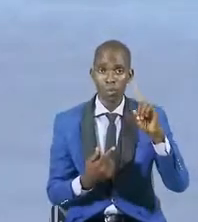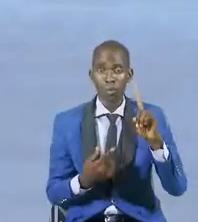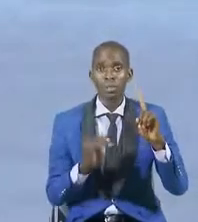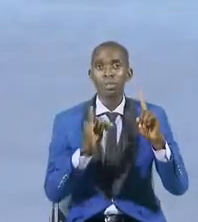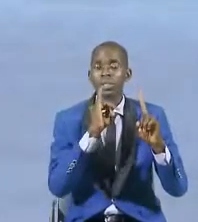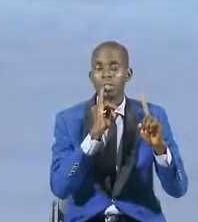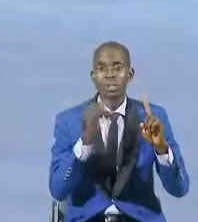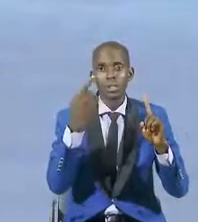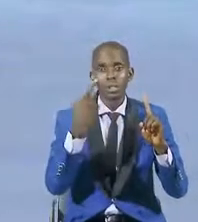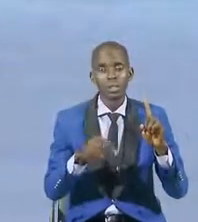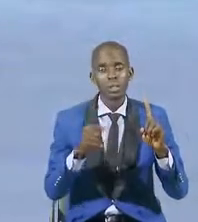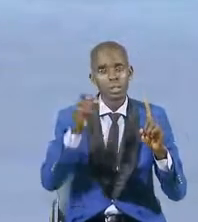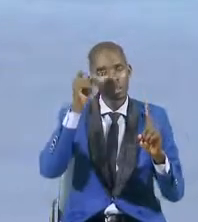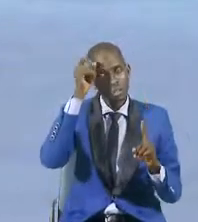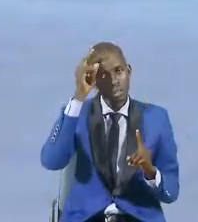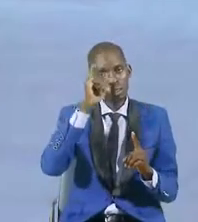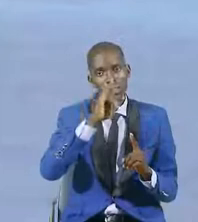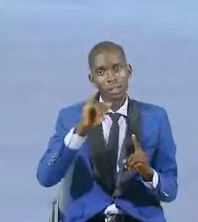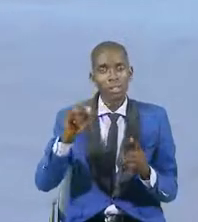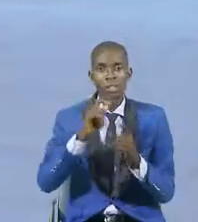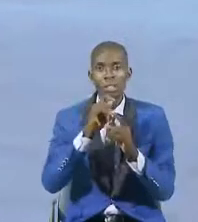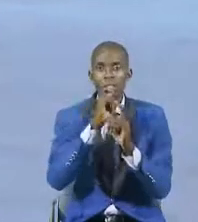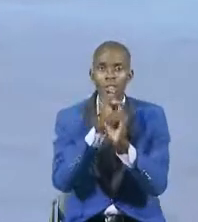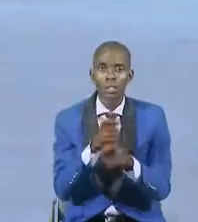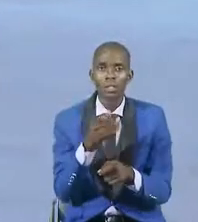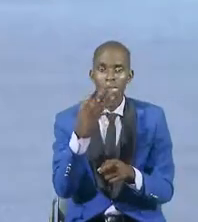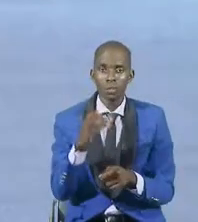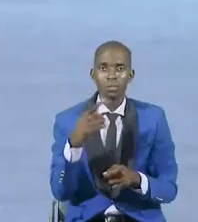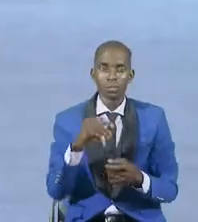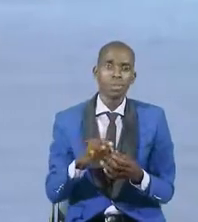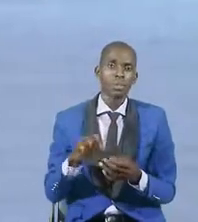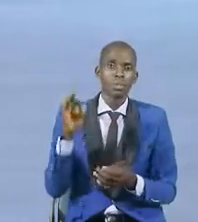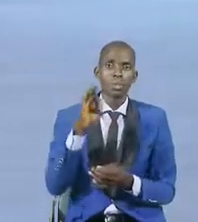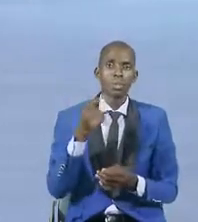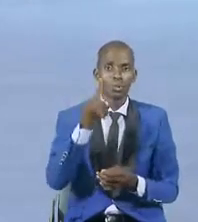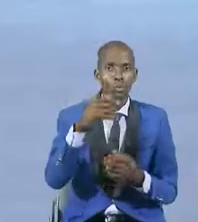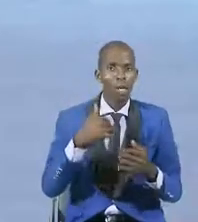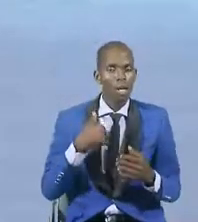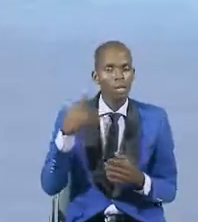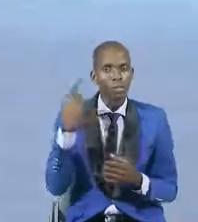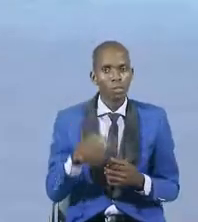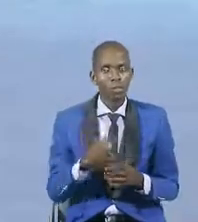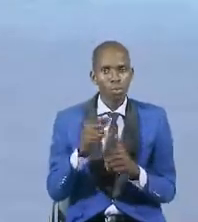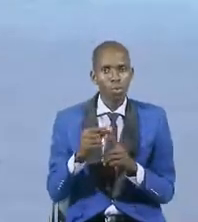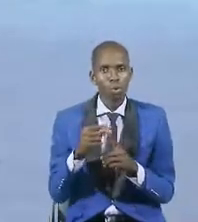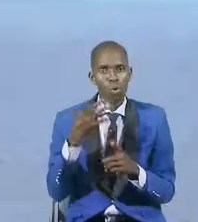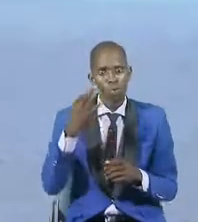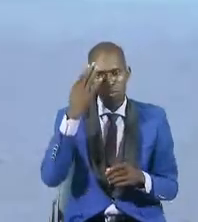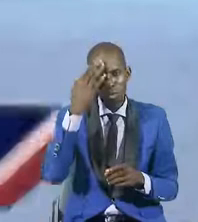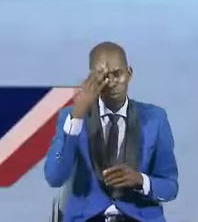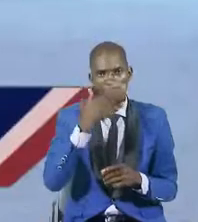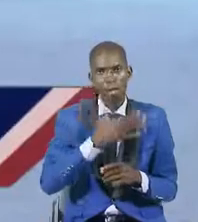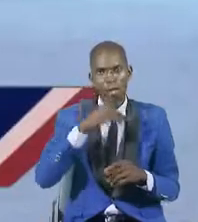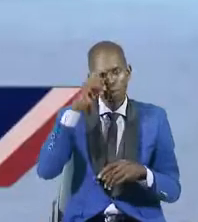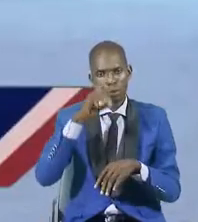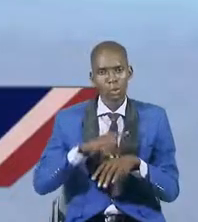y a les dons de discernement de l'esprit. Il y a la parole de sagesse, la